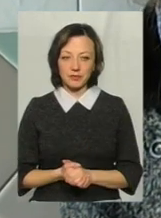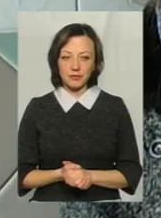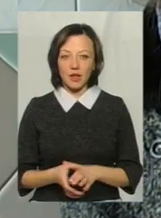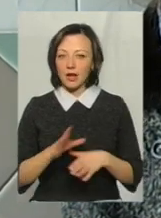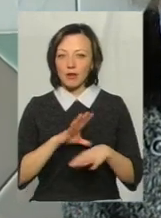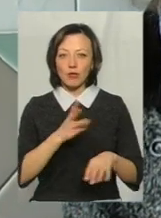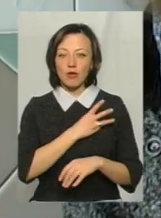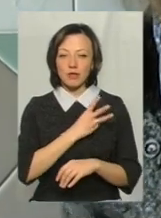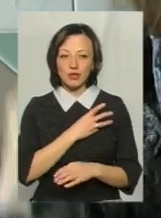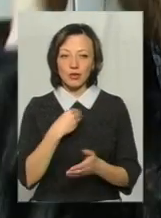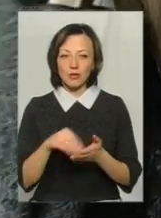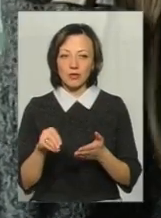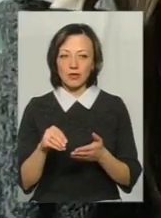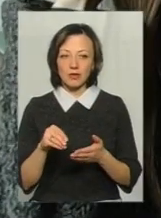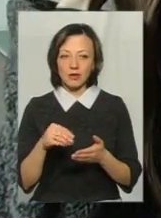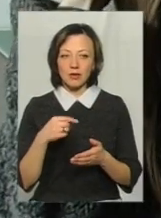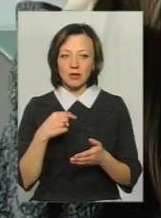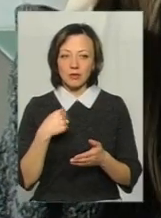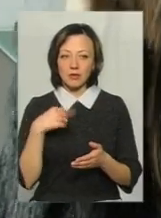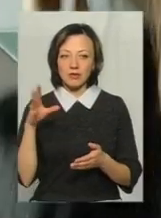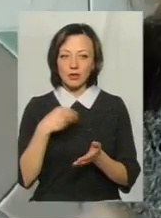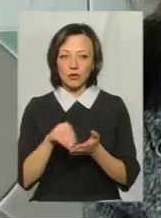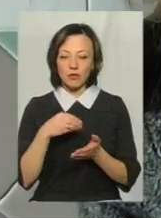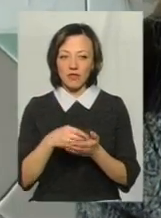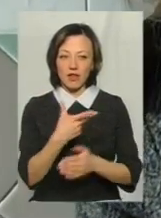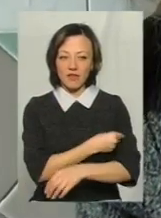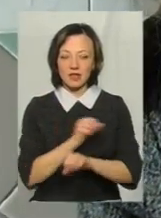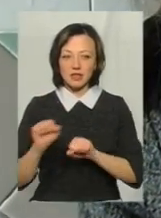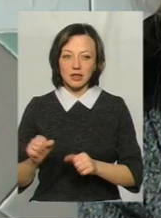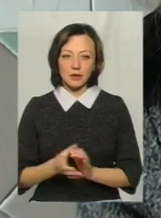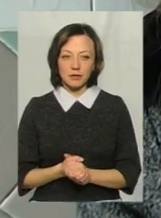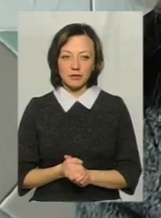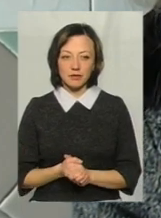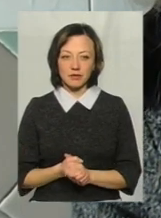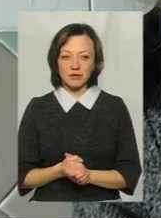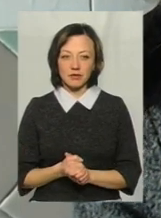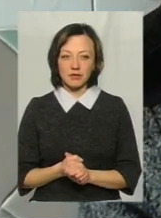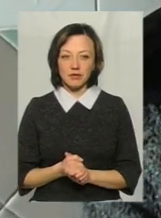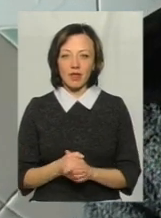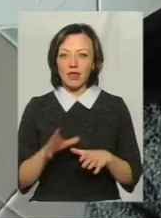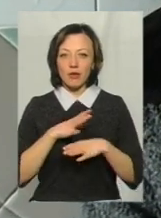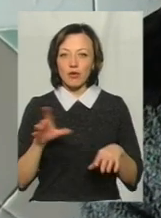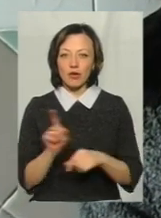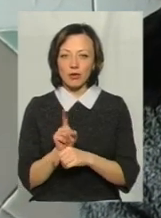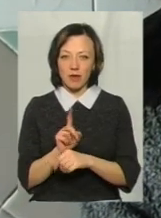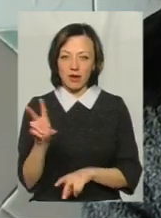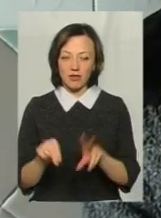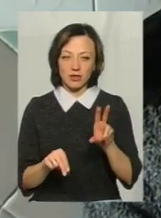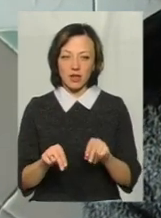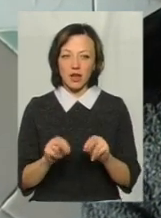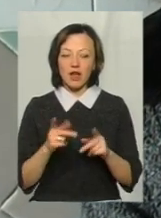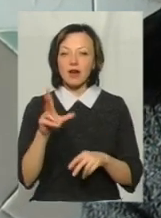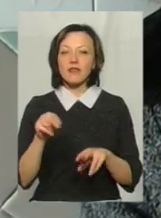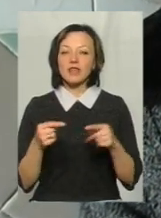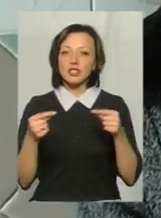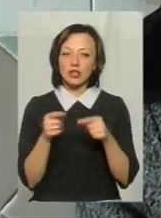бажання купити? Ми купували. Ми всі купували. Всі? Так. А чому? Ну, тому що тут не було нормальних, я вважаю. А як ви